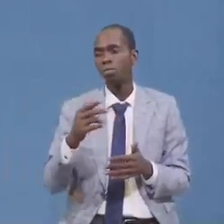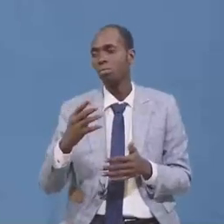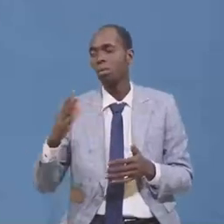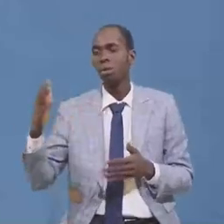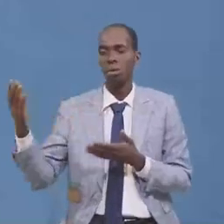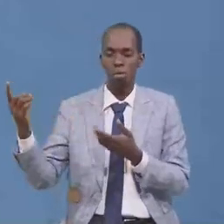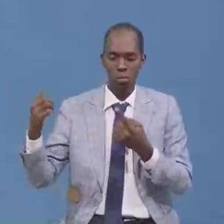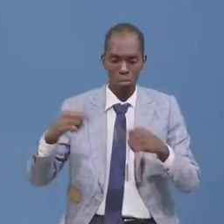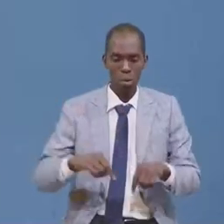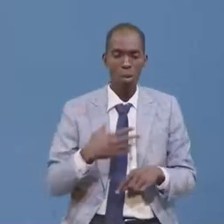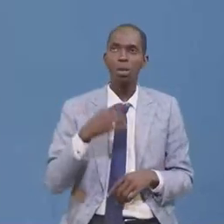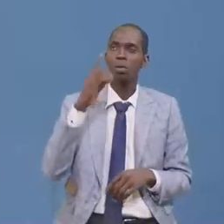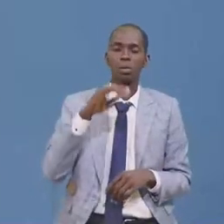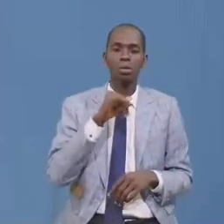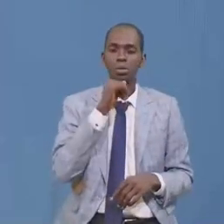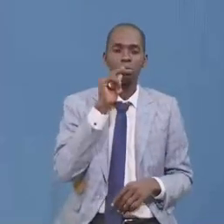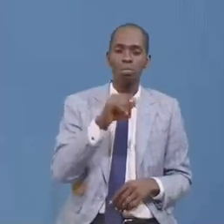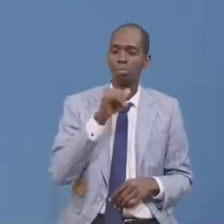Et tout le monde est passé, mais Dieu a dit non.